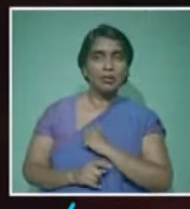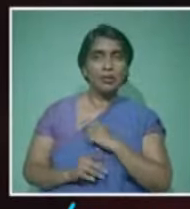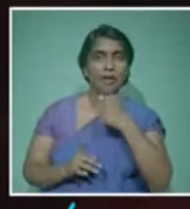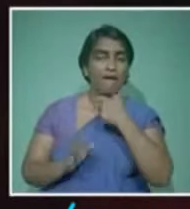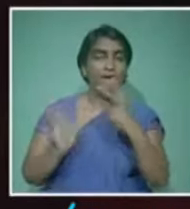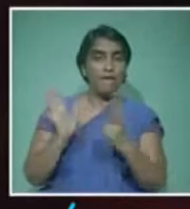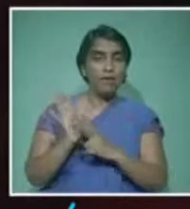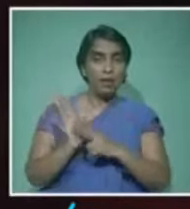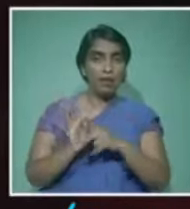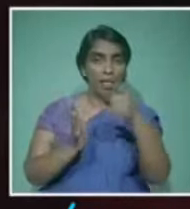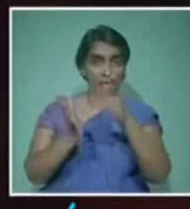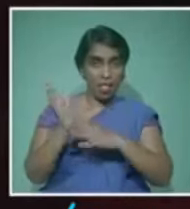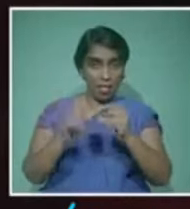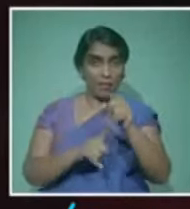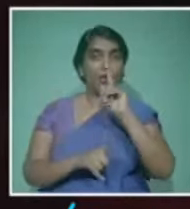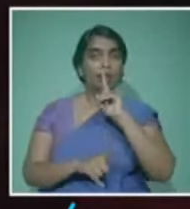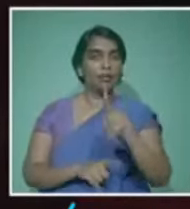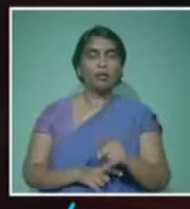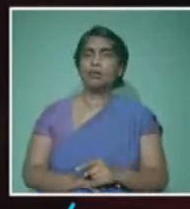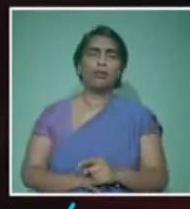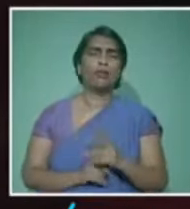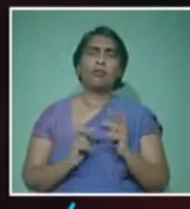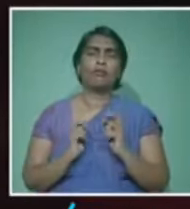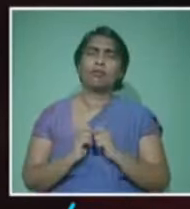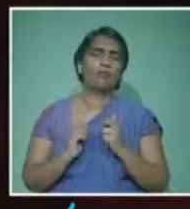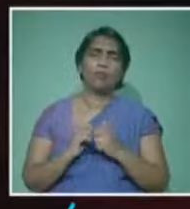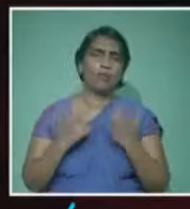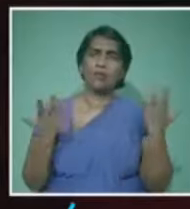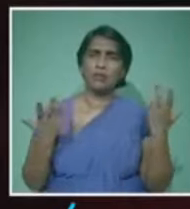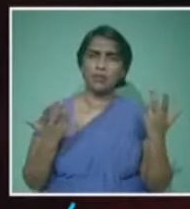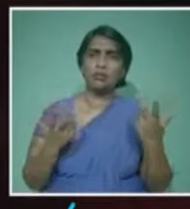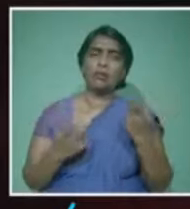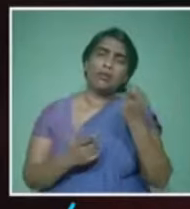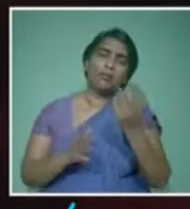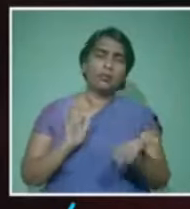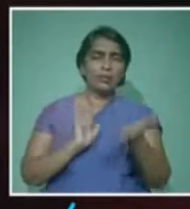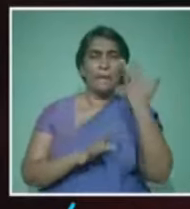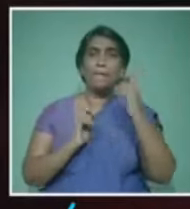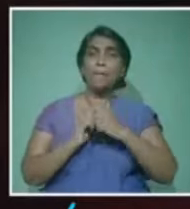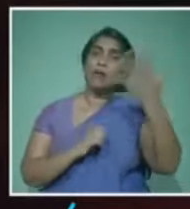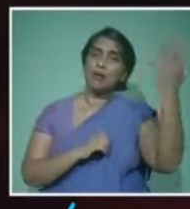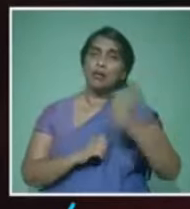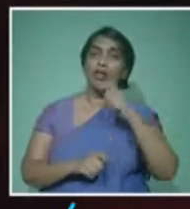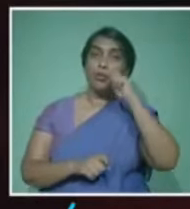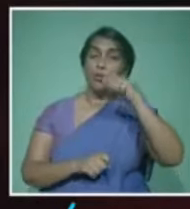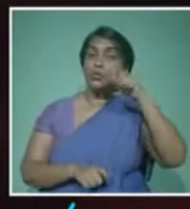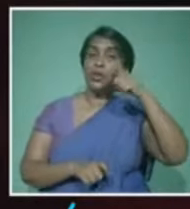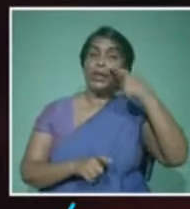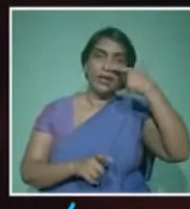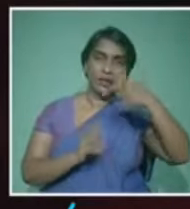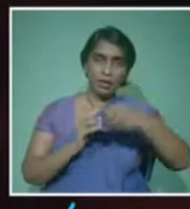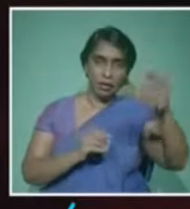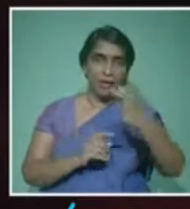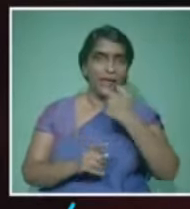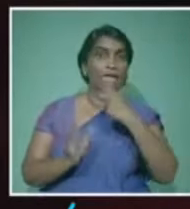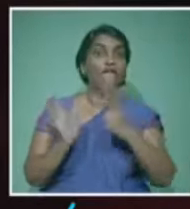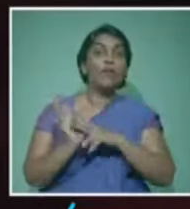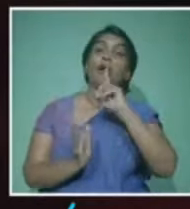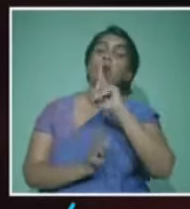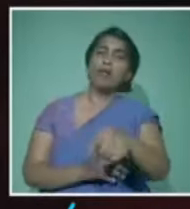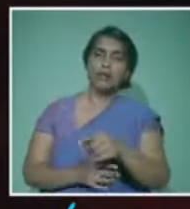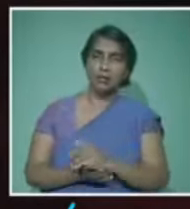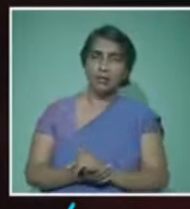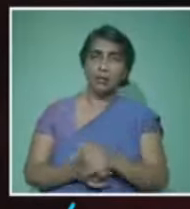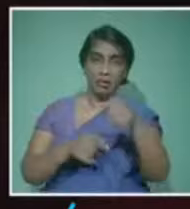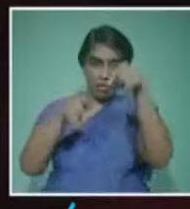වීරවංශ ඇමතුමා ඔතන ඉඳගෙන කිව්වා නැහැ කිසි ගාණක් ප්‍රශ්නයක් නැහැ. ගාණ කීයක් වුණත් ගන්න මිනිස්සුන්ට ඉන්දර ටික දෙන්න කියලා. විමල් ඇමතුමාගෙන් අහන්න.